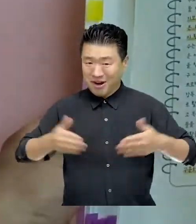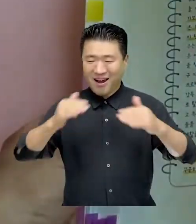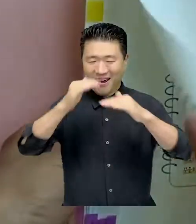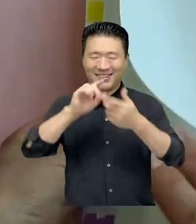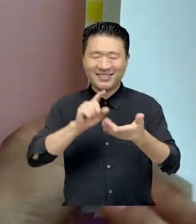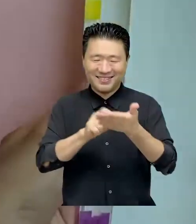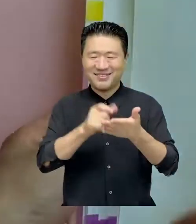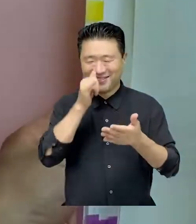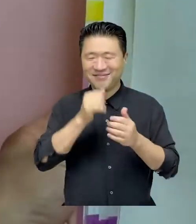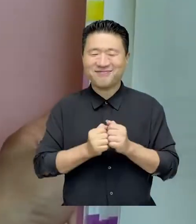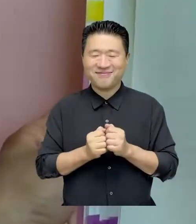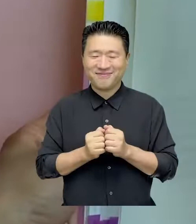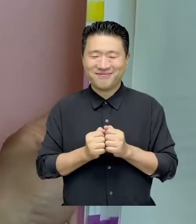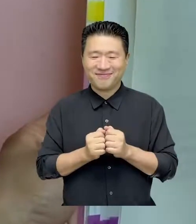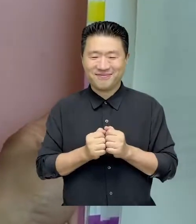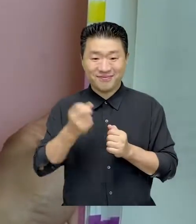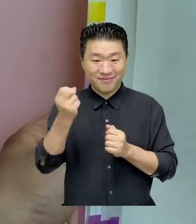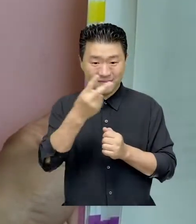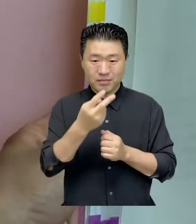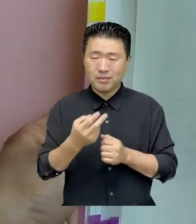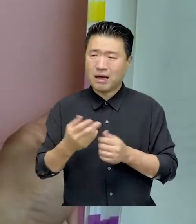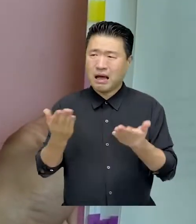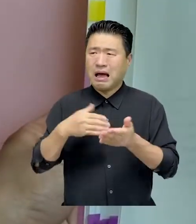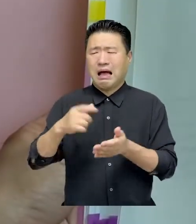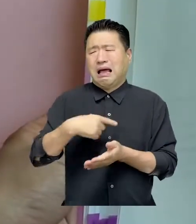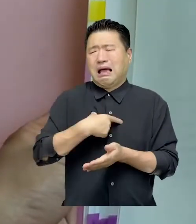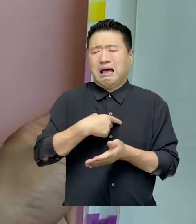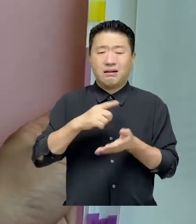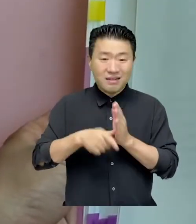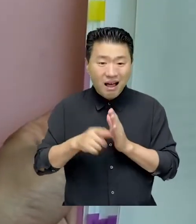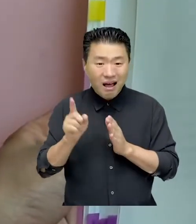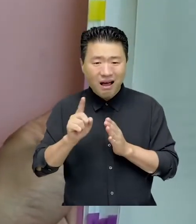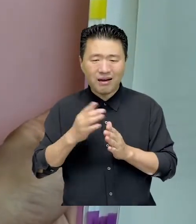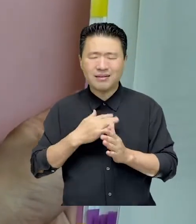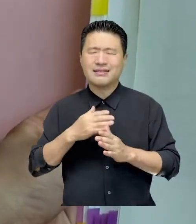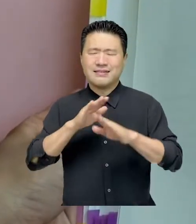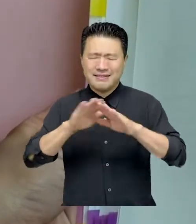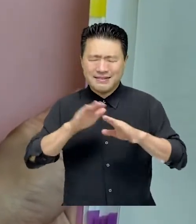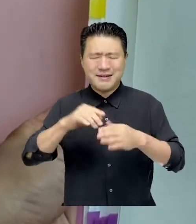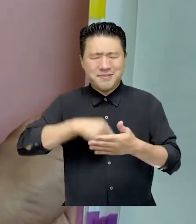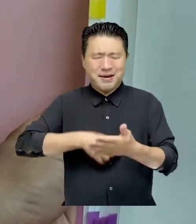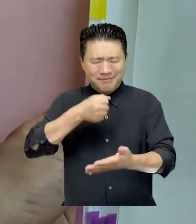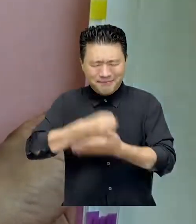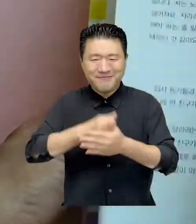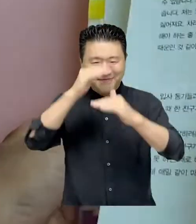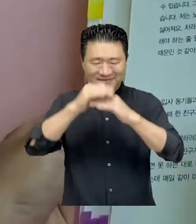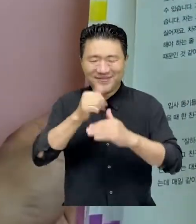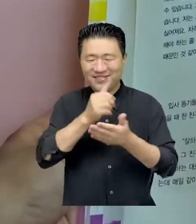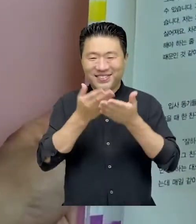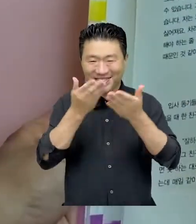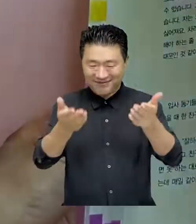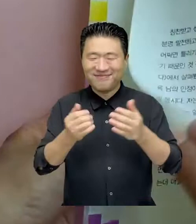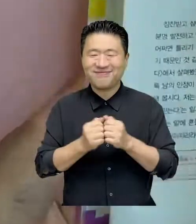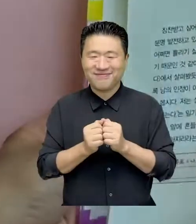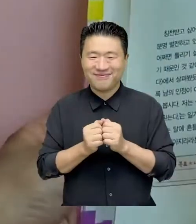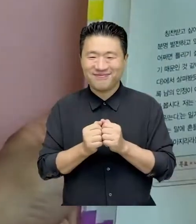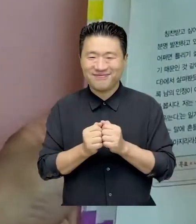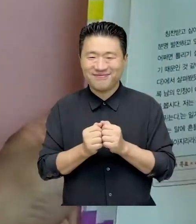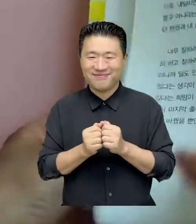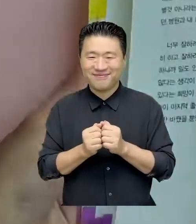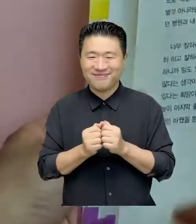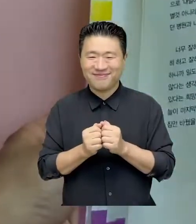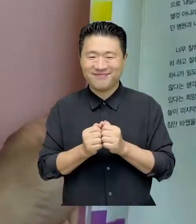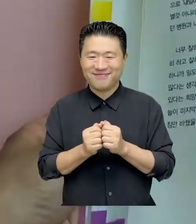대해 이야기하고 있습니다. 그리고 출근하기 싫었을 때 제가 극복할 수 있었던 마음가짐들을 소개하고